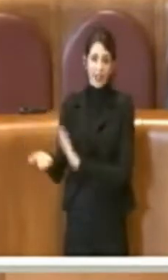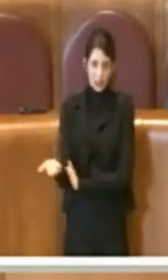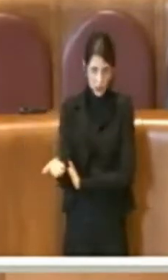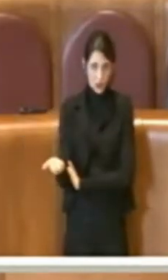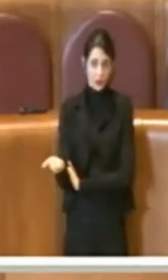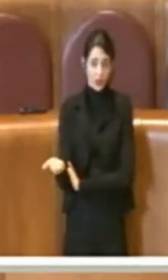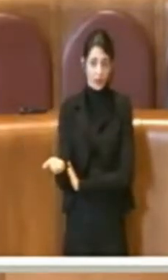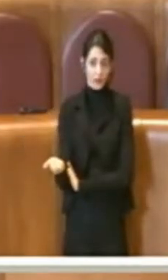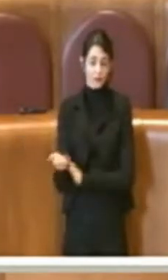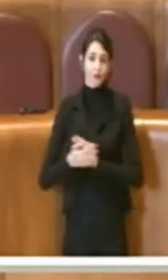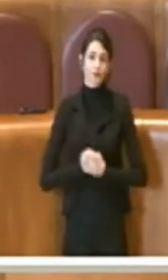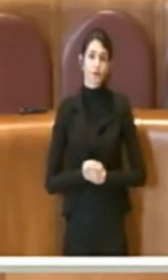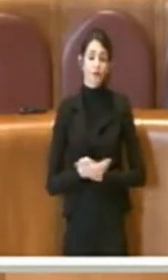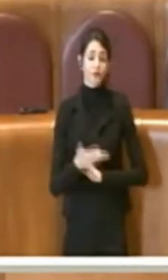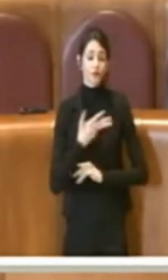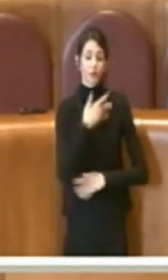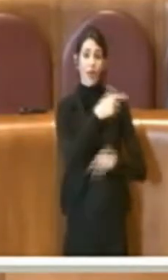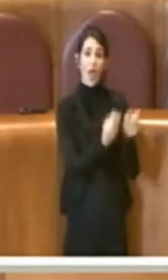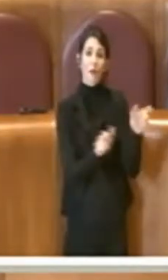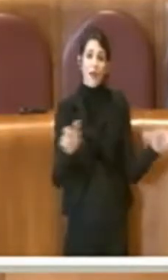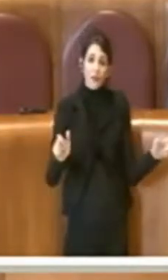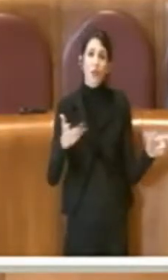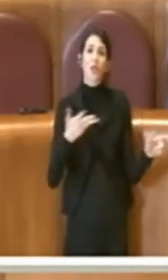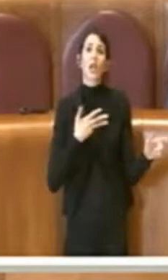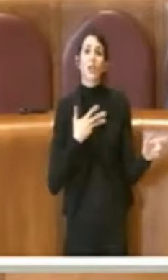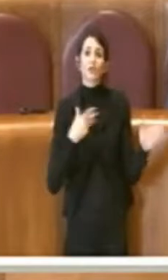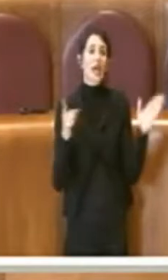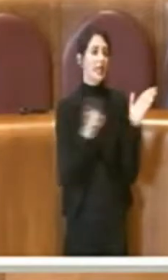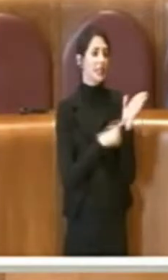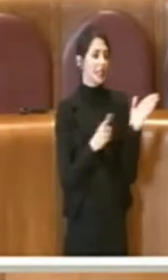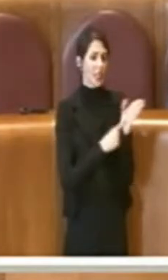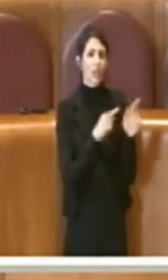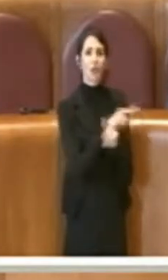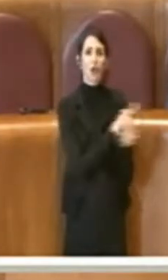sono persone che aventi requisito, che sono